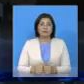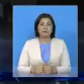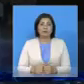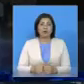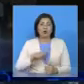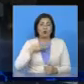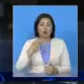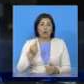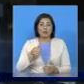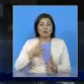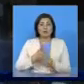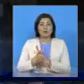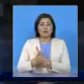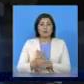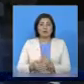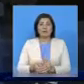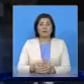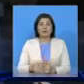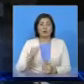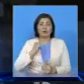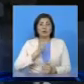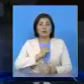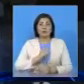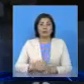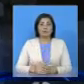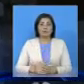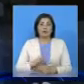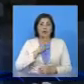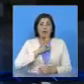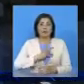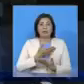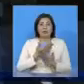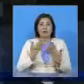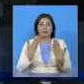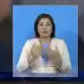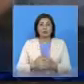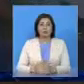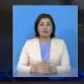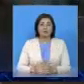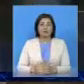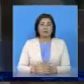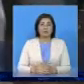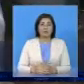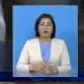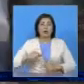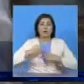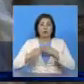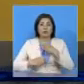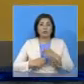көп ақшамыз соған кетіп жатыр. Өзімізге пайдамыз аз, жасыратын жоқ. Со, болашақта